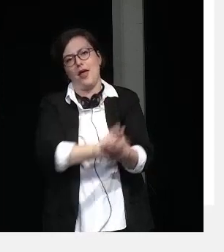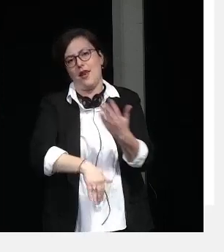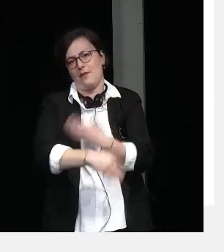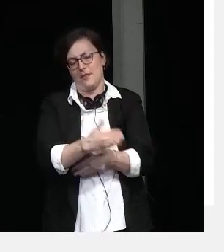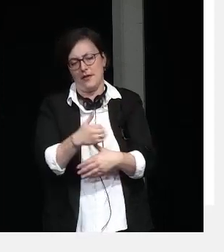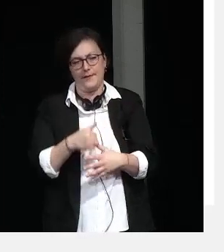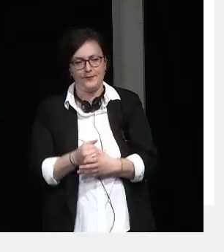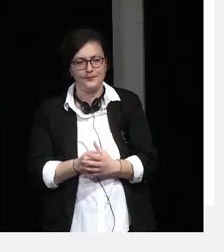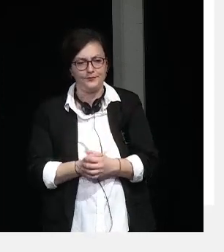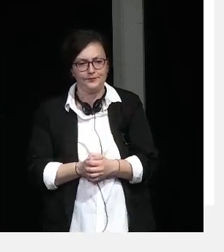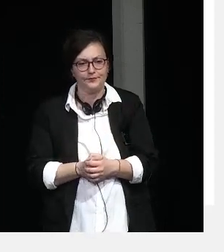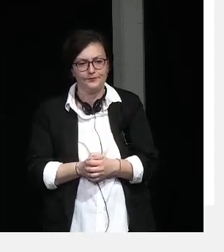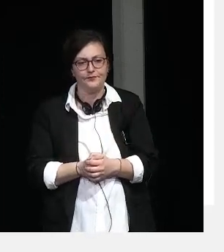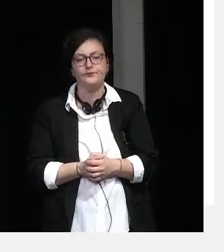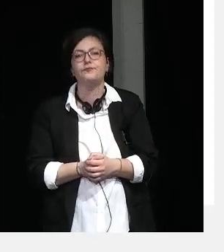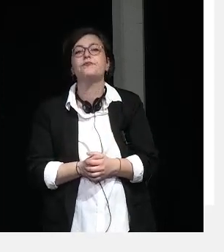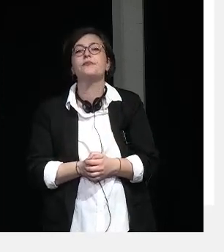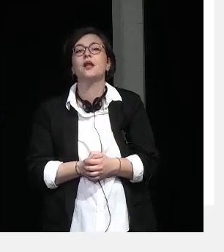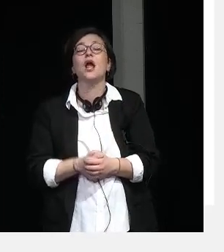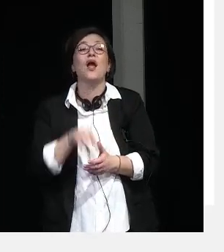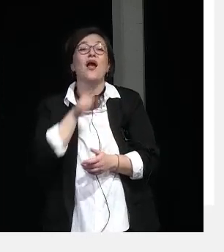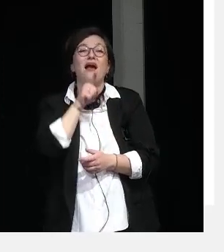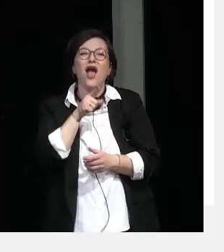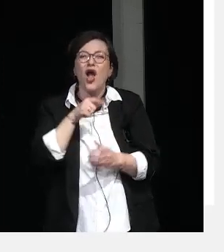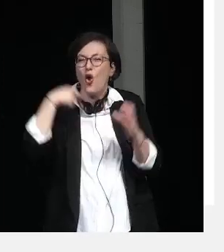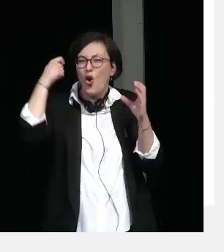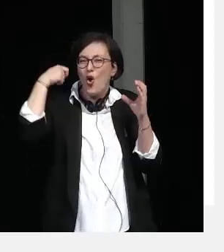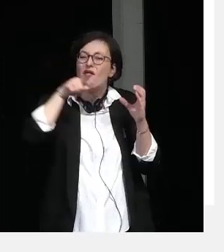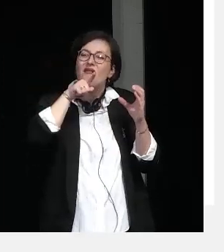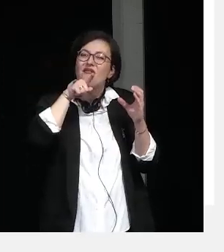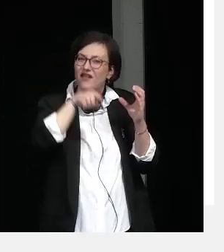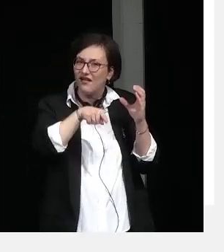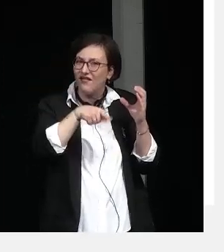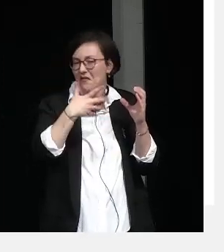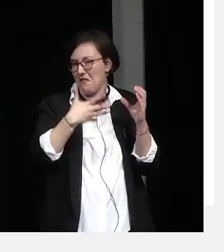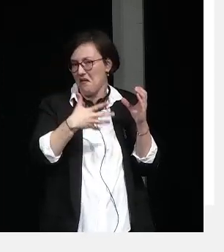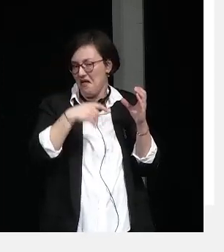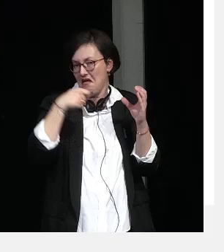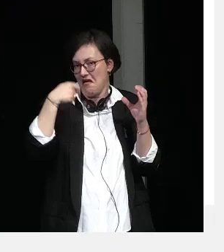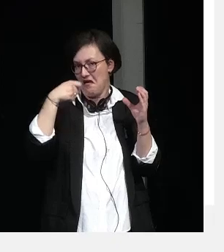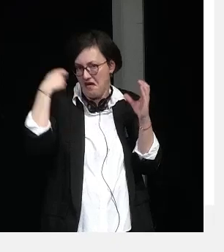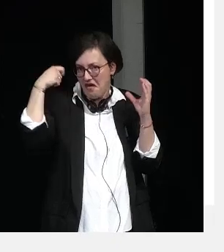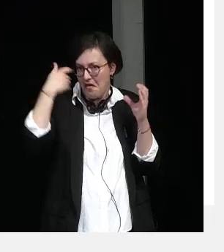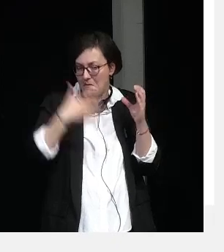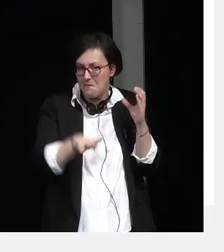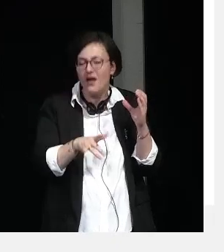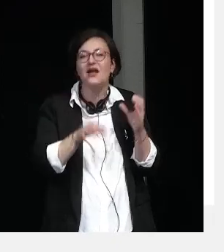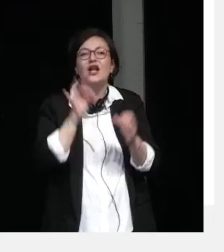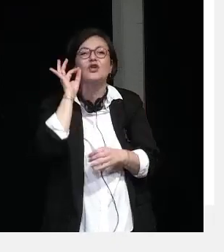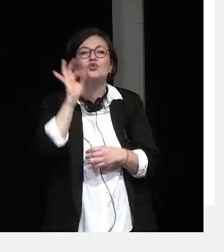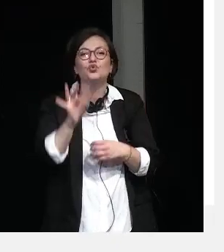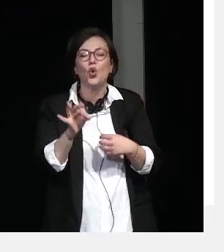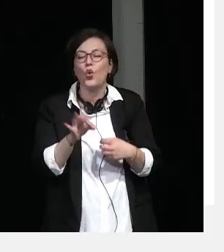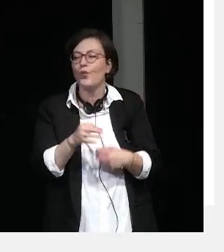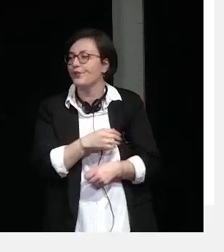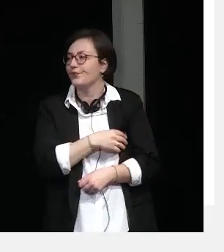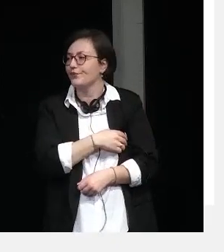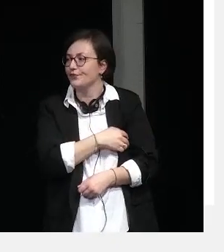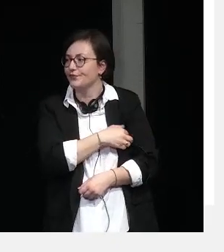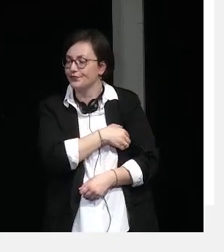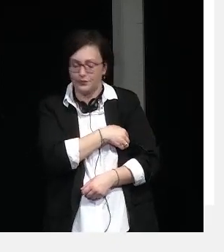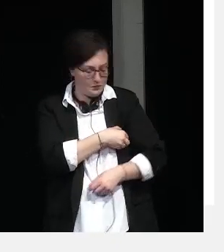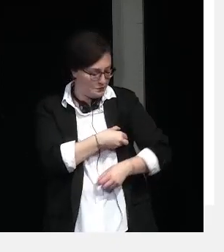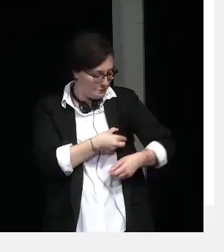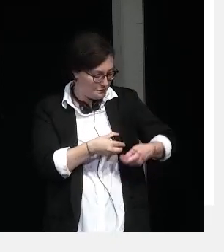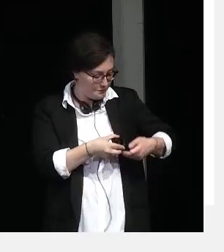Τώρα, ο στόχος της ταινίας, γιατί μέσα από βιωματικά γεγονότα δημιουργήθηκε η ταινία, ξέρετε, είναι πάρα πολύ